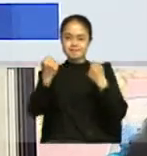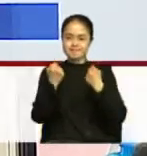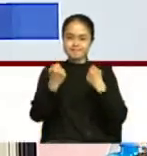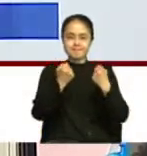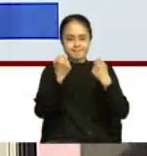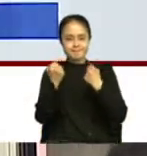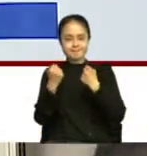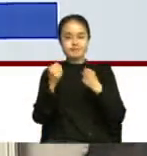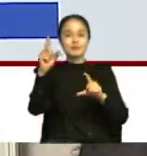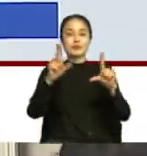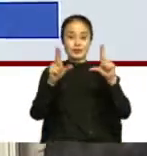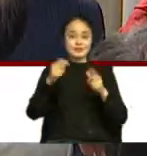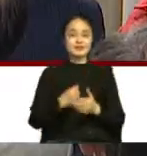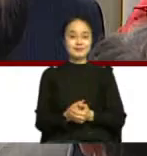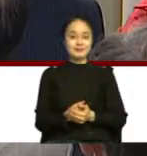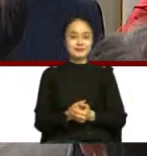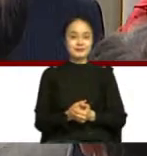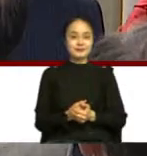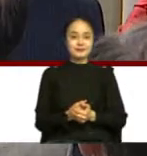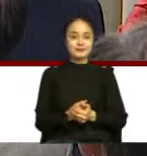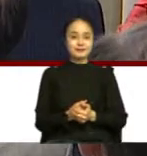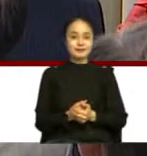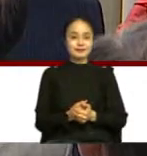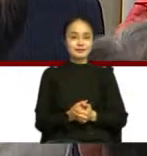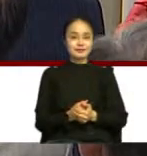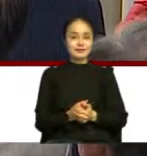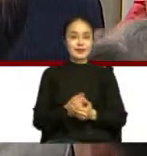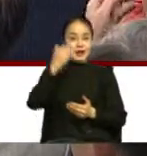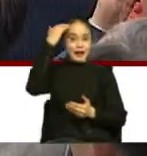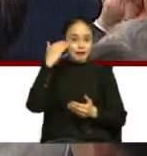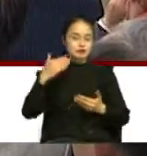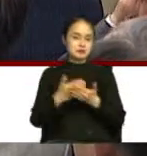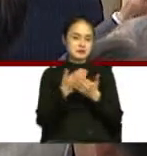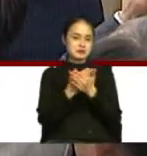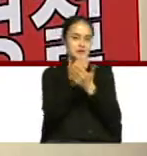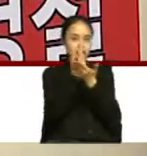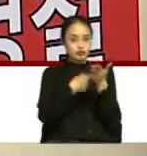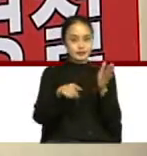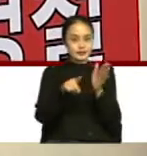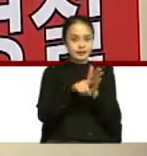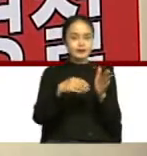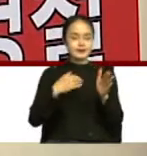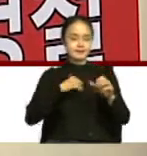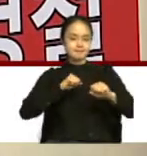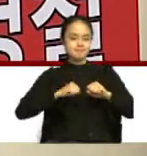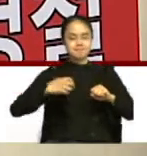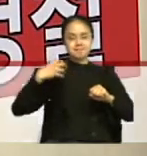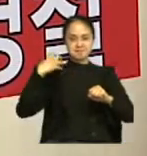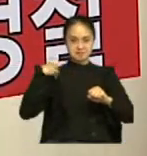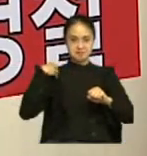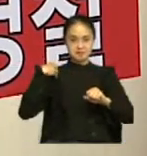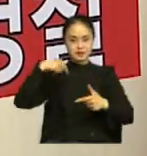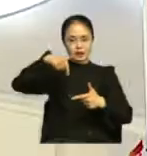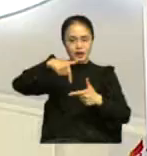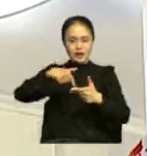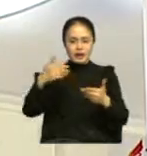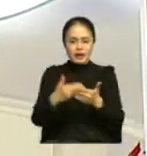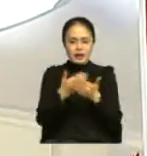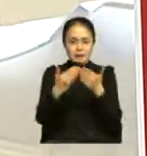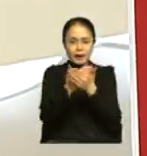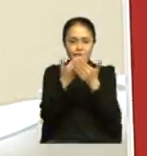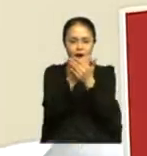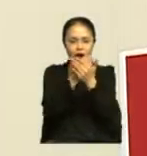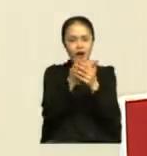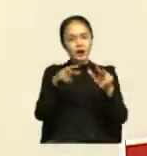인류 강남에 제2도약을 준비해 대한민국 발전에 기여할 때라며 강남 개발 40년이 지나면서 주택과